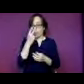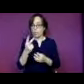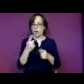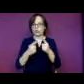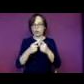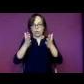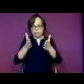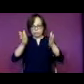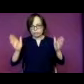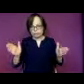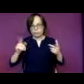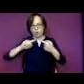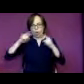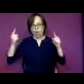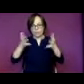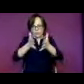że